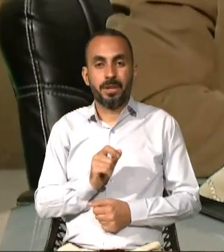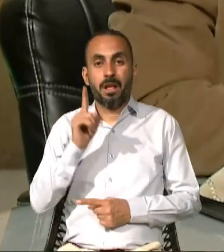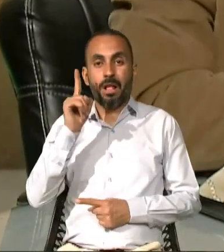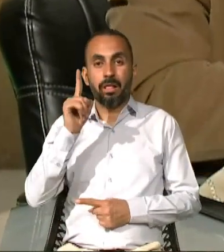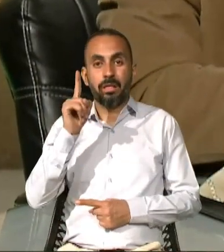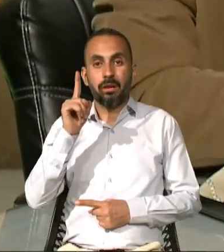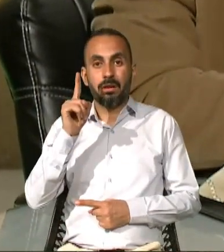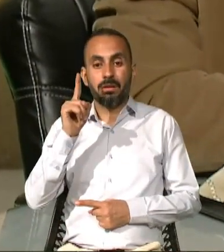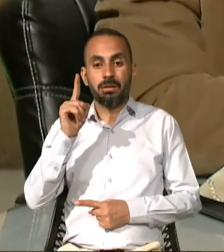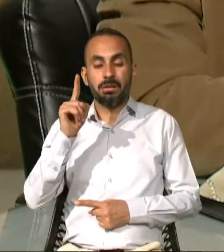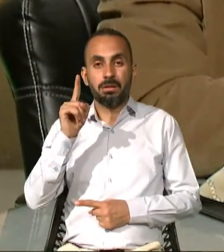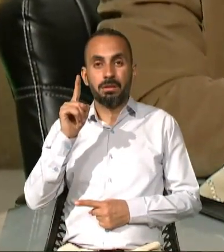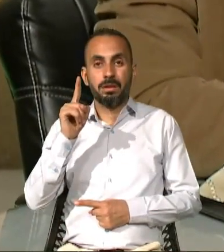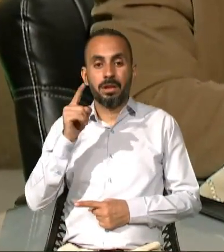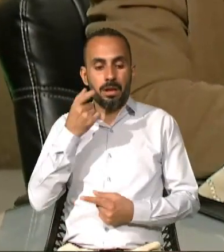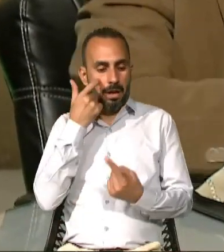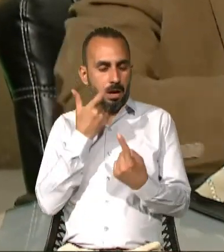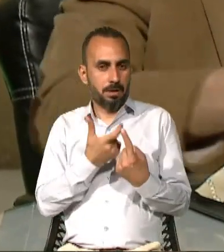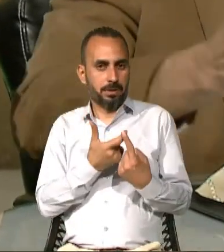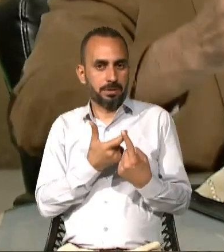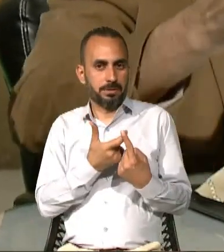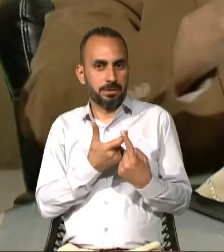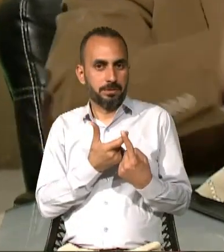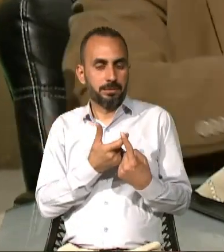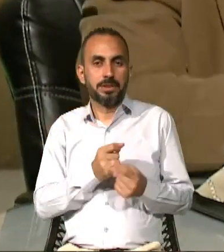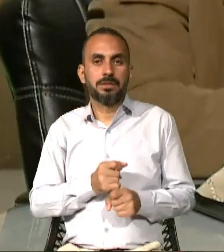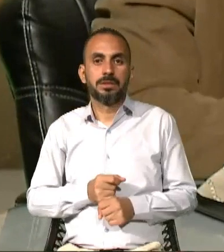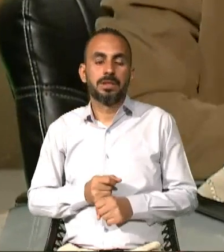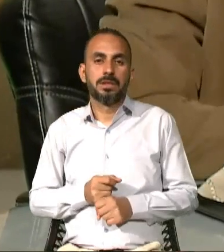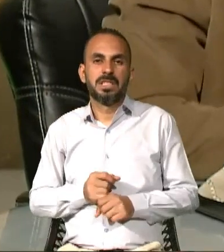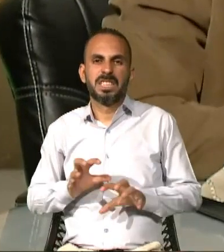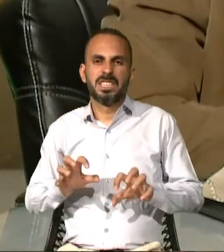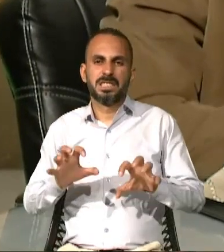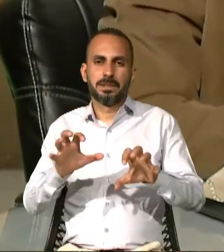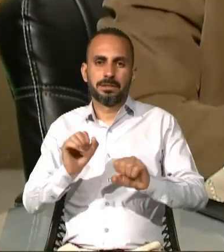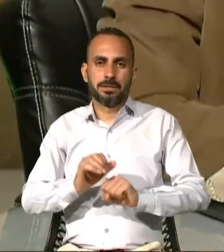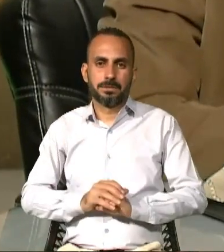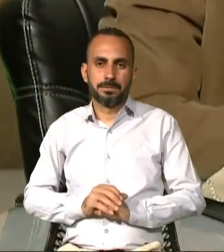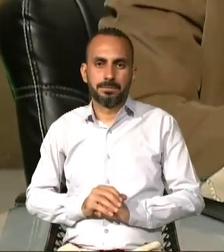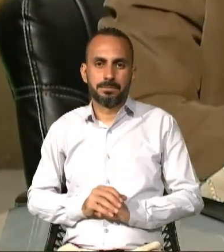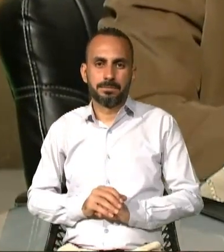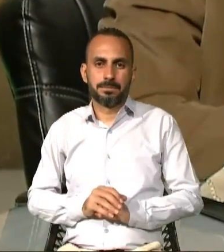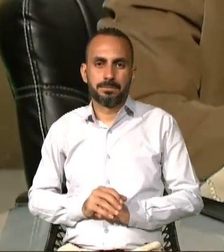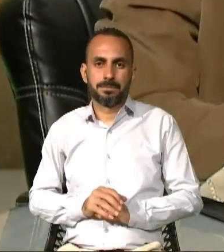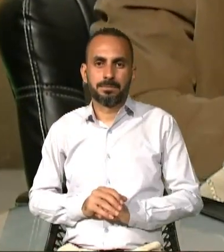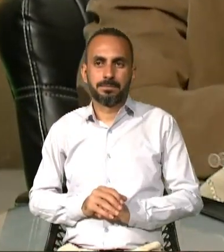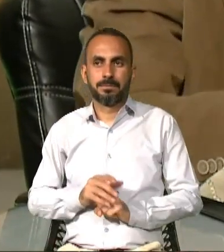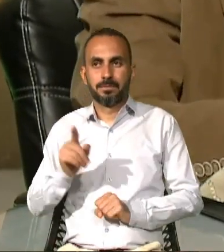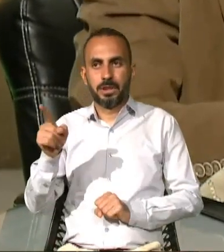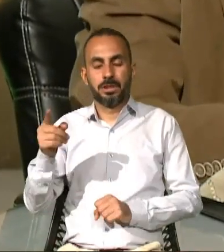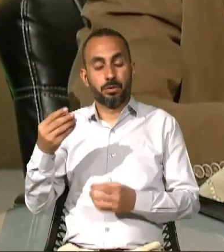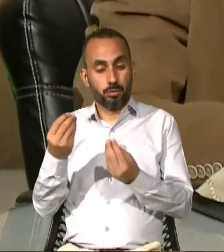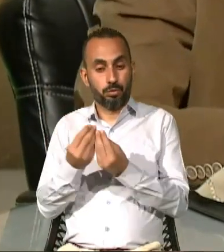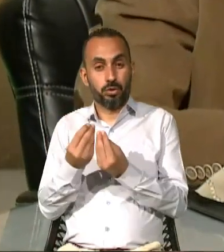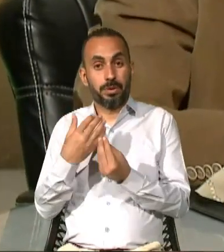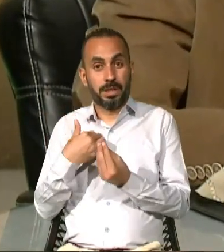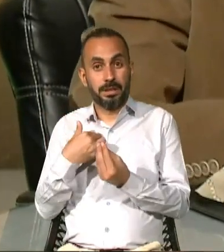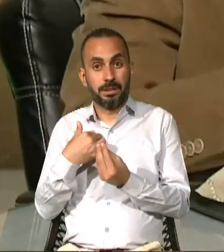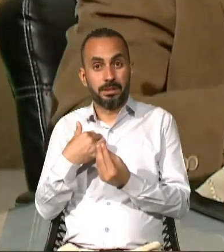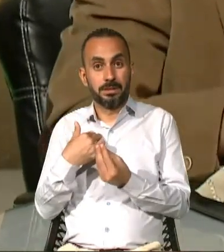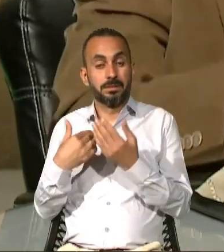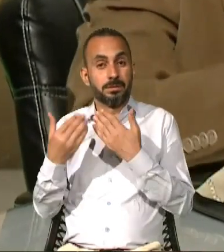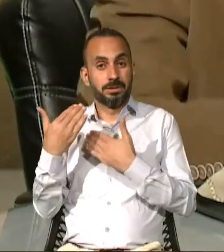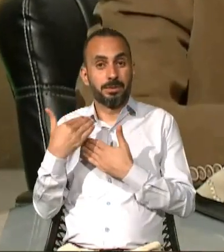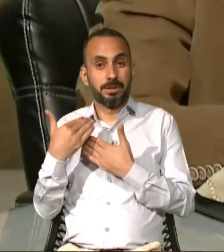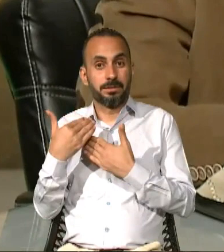الكانسر وحضرتك يعني شاهدت معايا الوقت ده اللي ربنا فيه اقامني من المرض، معجزه شكرا للرب.